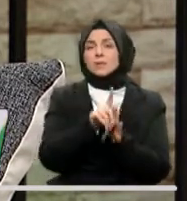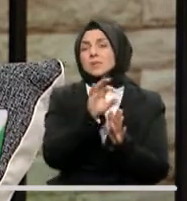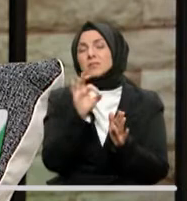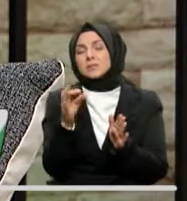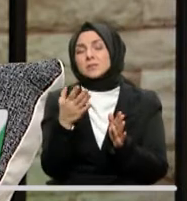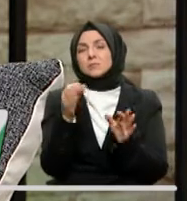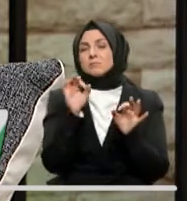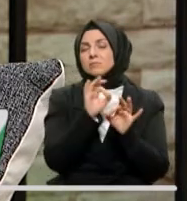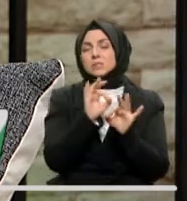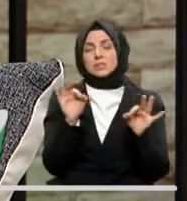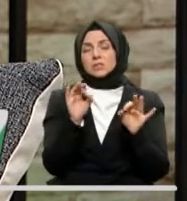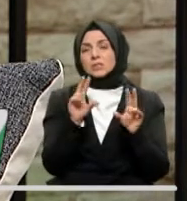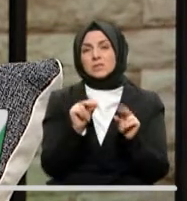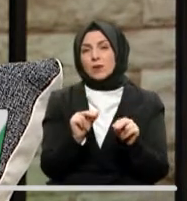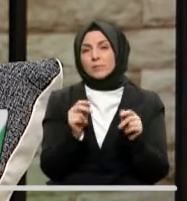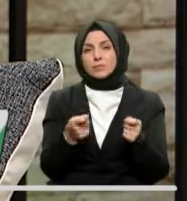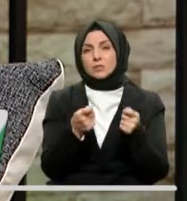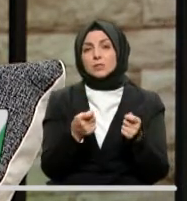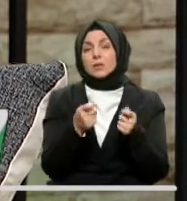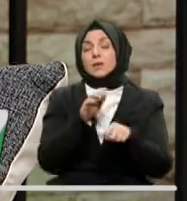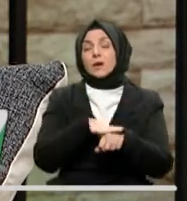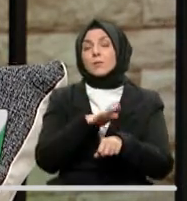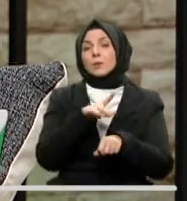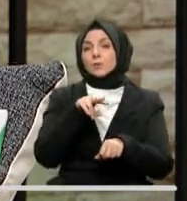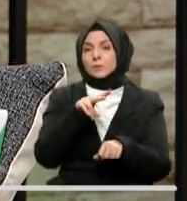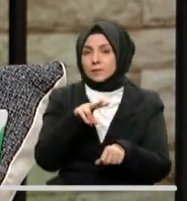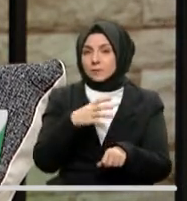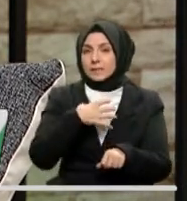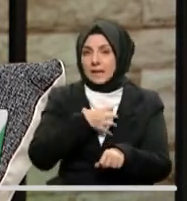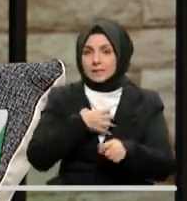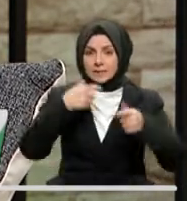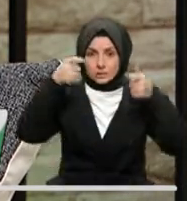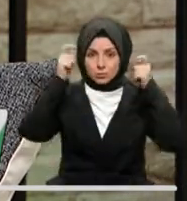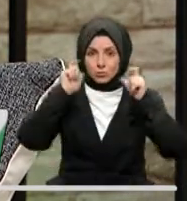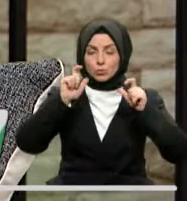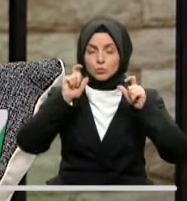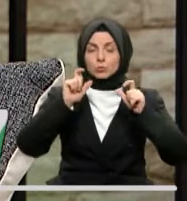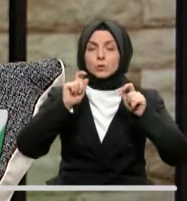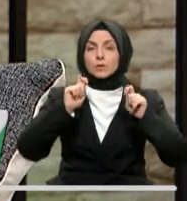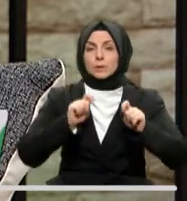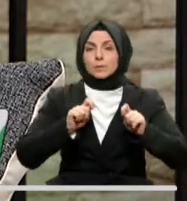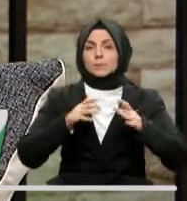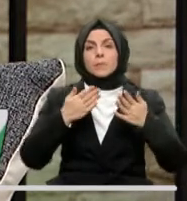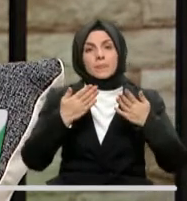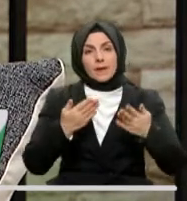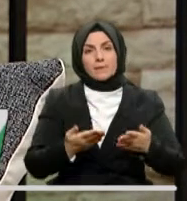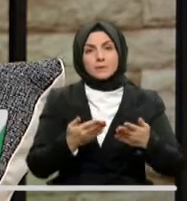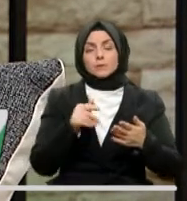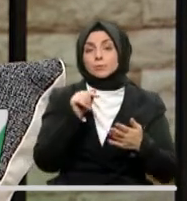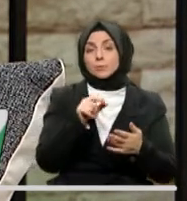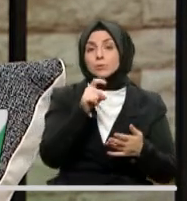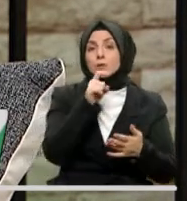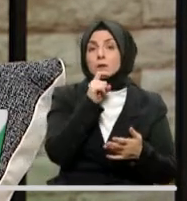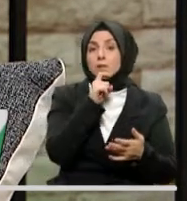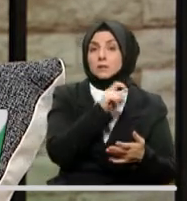gibi eleştiri olumsuz şeyleri hemen üstüne alıp onu da kendini sorumlu tutulup Evet ben burada bir hata yaptım sorumlu şu